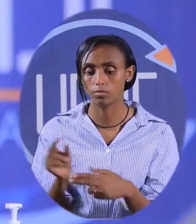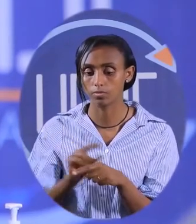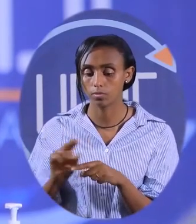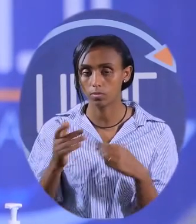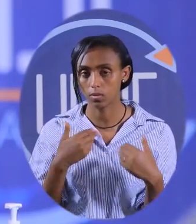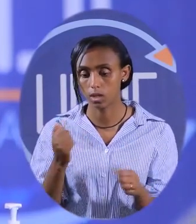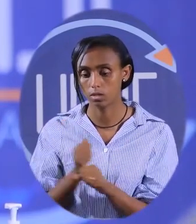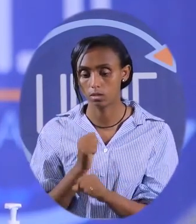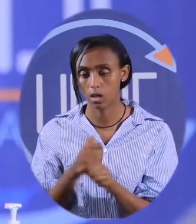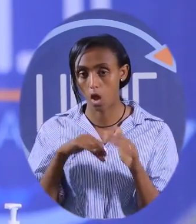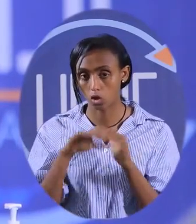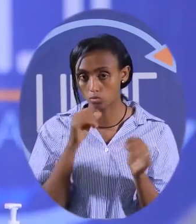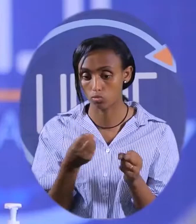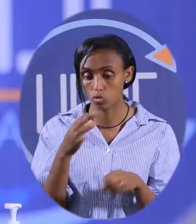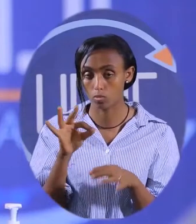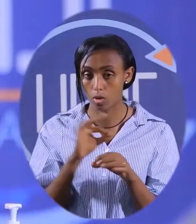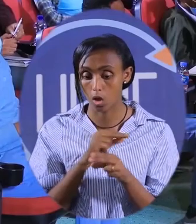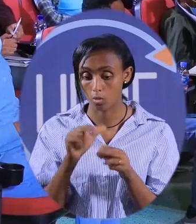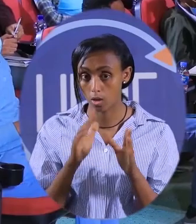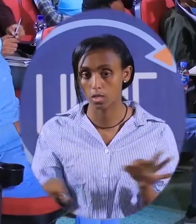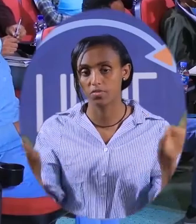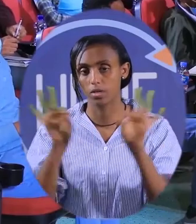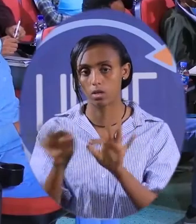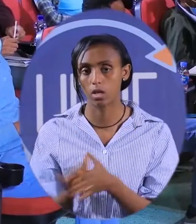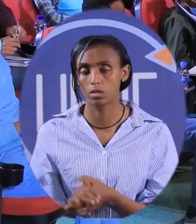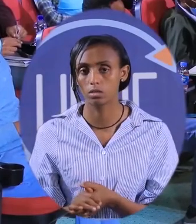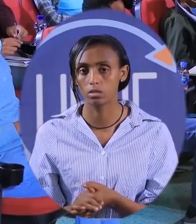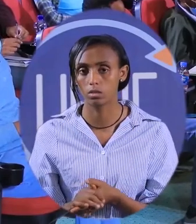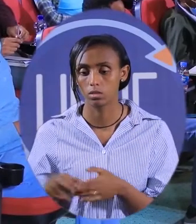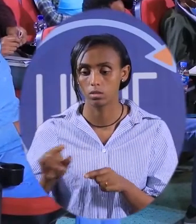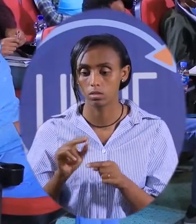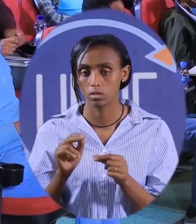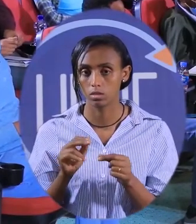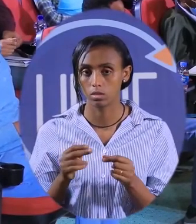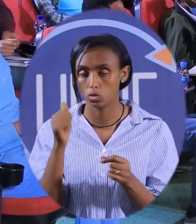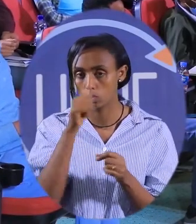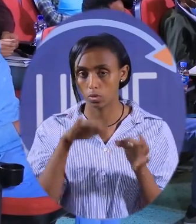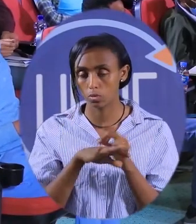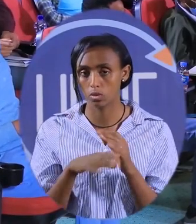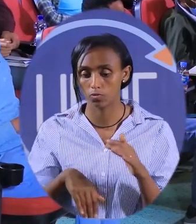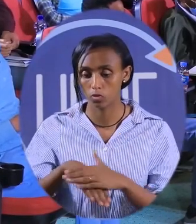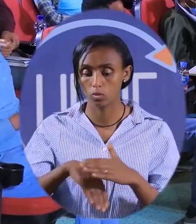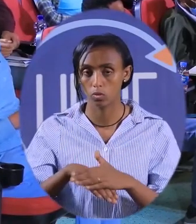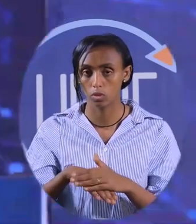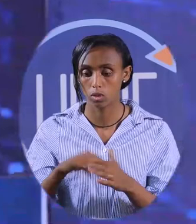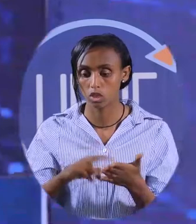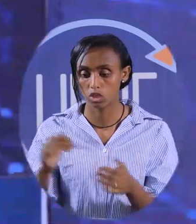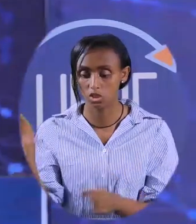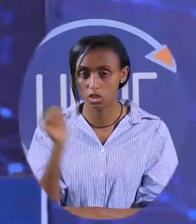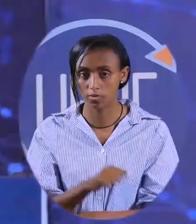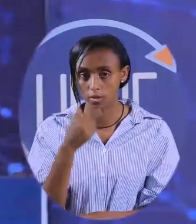አለ፣ ስራ አልገቡም፣ ግን ብዙ ባለሙያ ይፈልጋል። ዲቪዥን ኦፍ ሌበር ውስጥ ስንገባ ለምን የኢትዮጵያ ፉትቦል ቲም ተሸነፈ